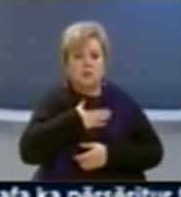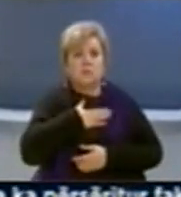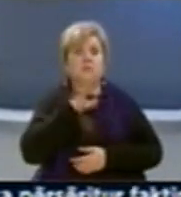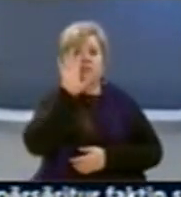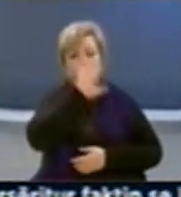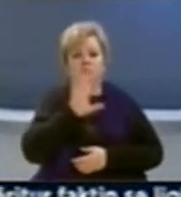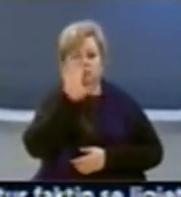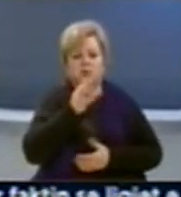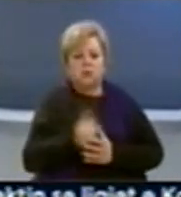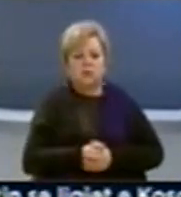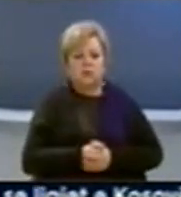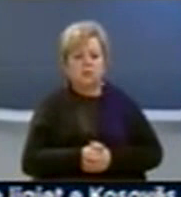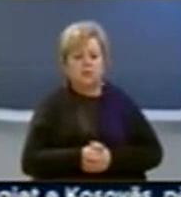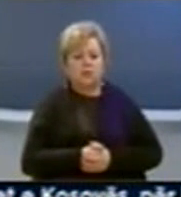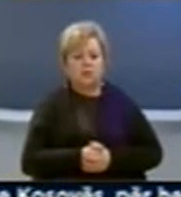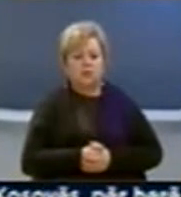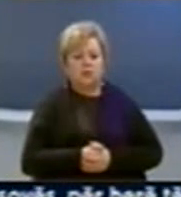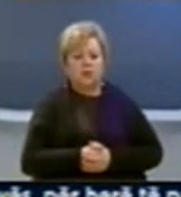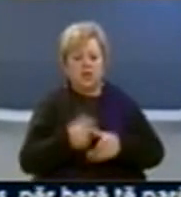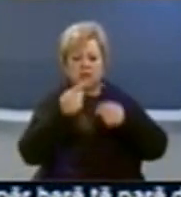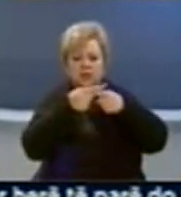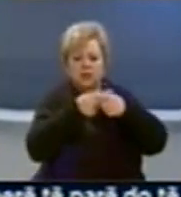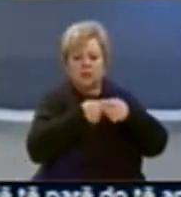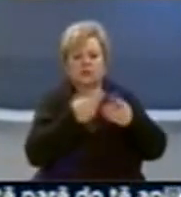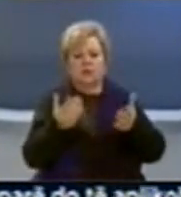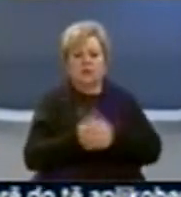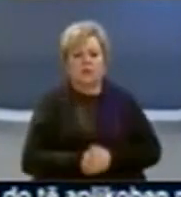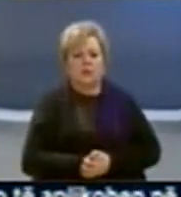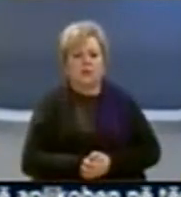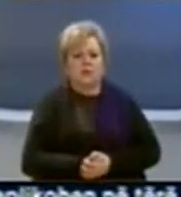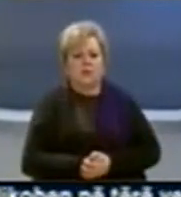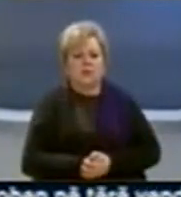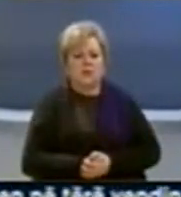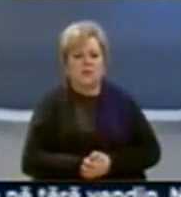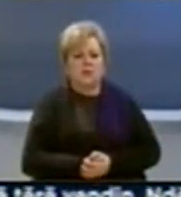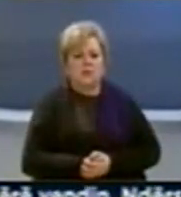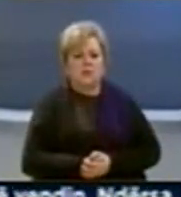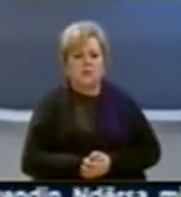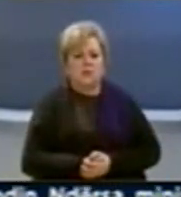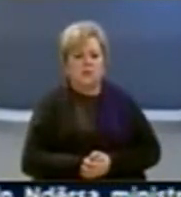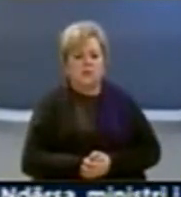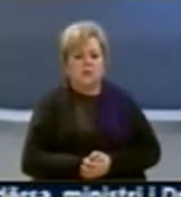aerore, edhe në frekuenca. Në tokë, lepo në tokë, po dhe në aerë. Dojmë operatorin tonë,